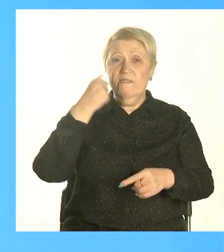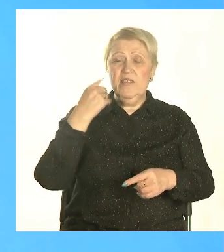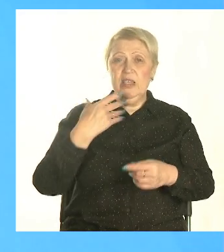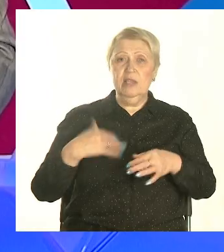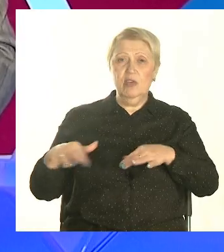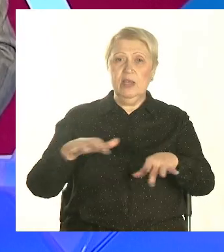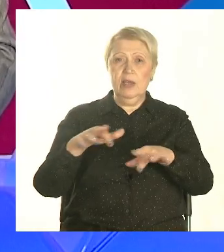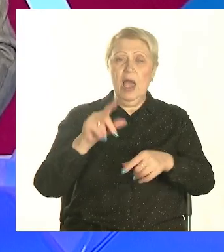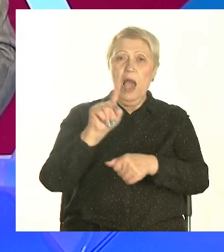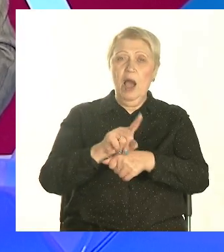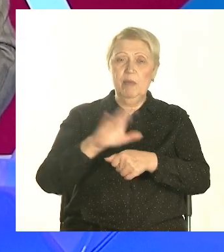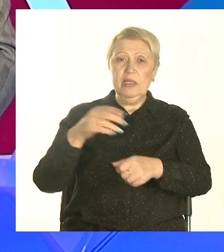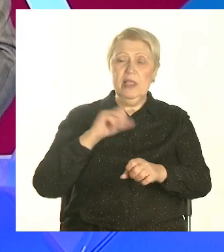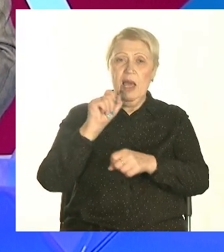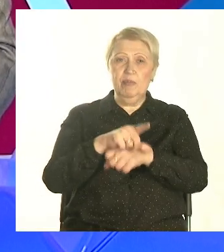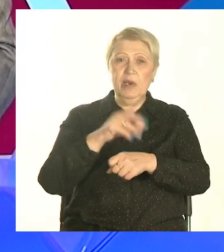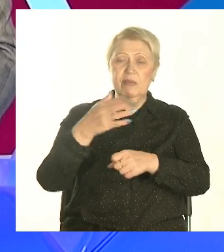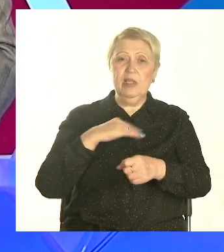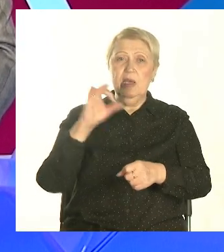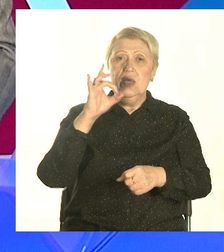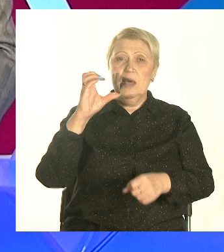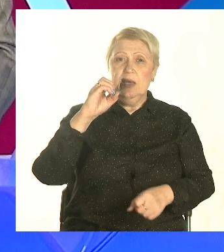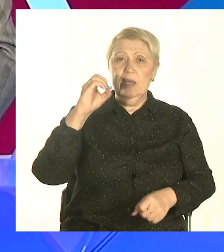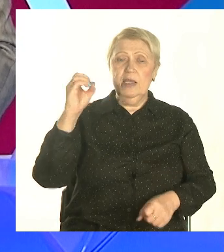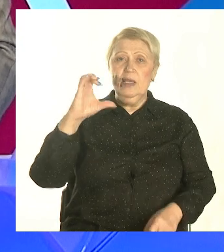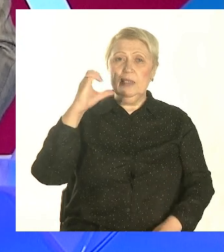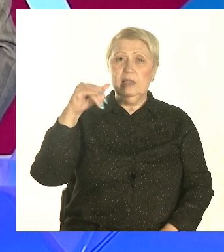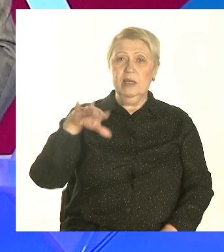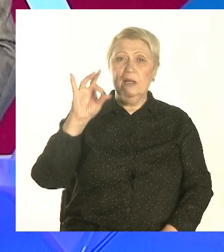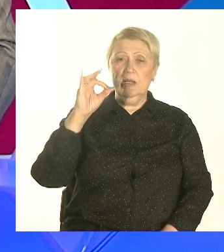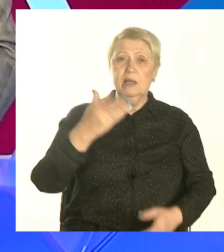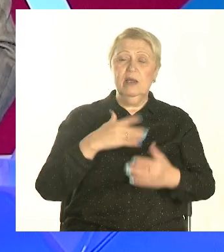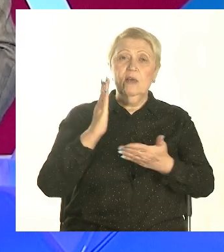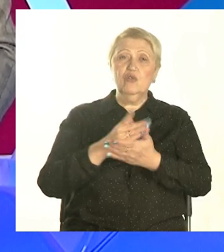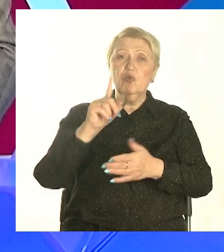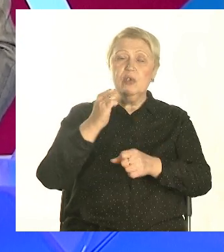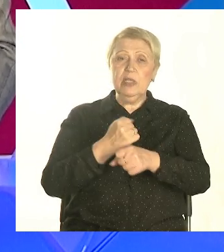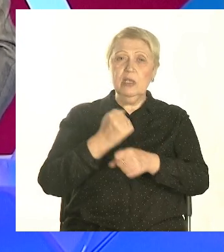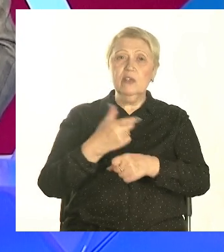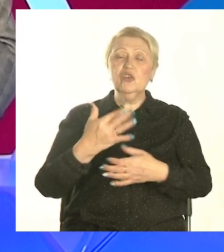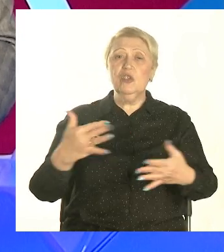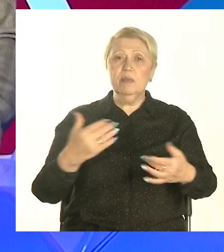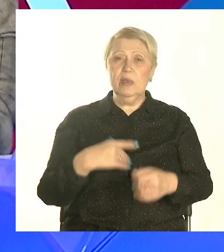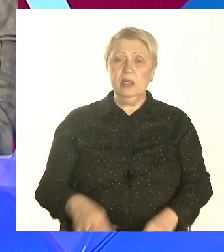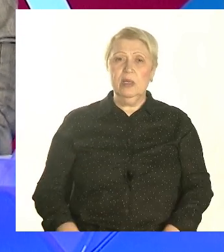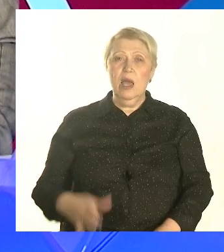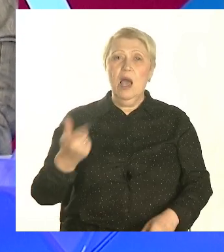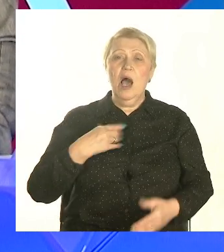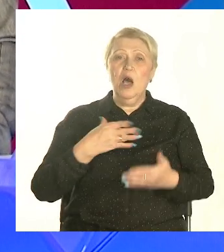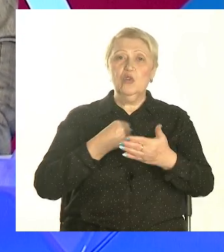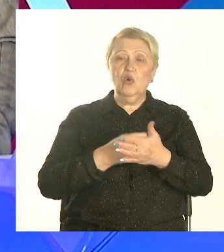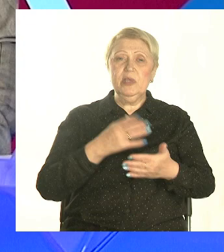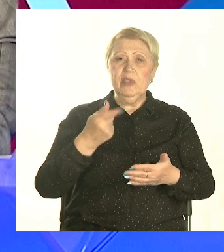направить региональному оператору реестры и данные о таких нежилых помещениях, где осуществляют такую-то, такую-то деятельность. А собственники вот этих